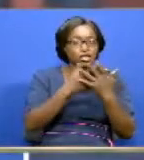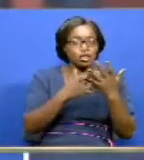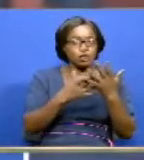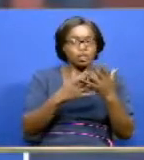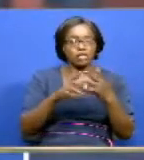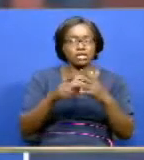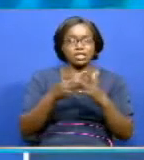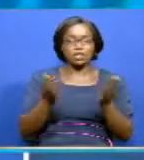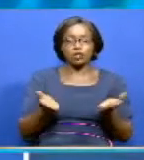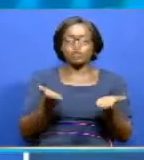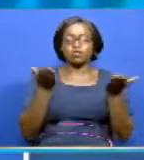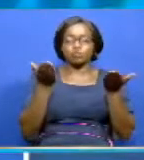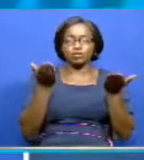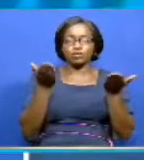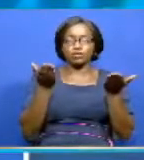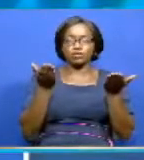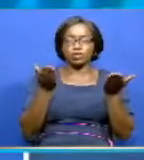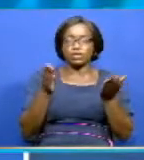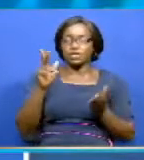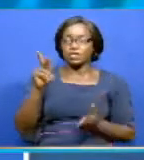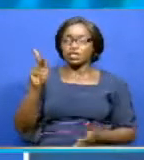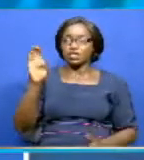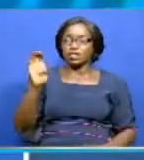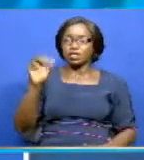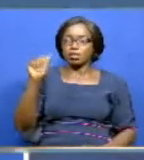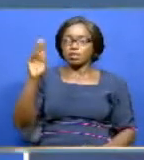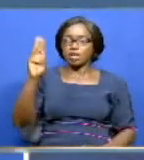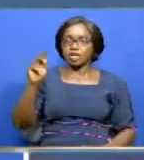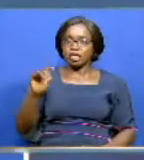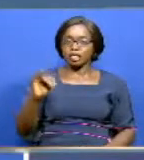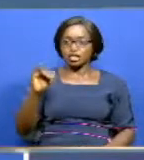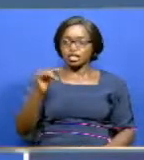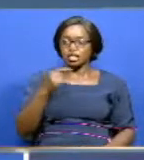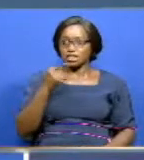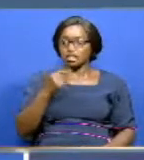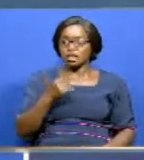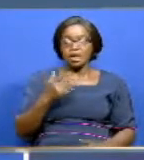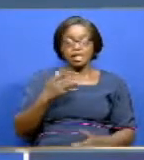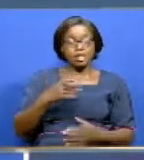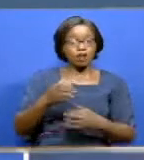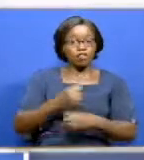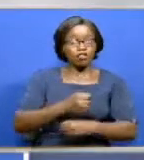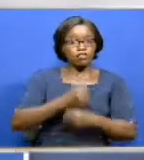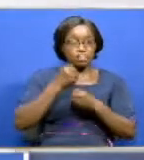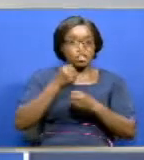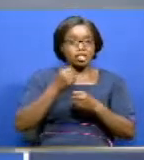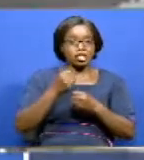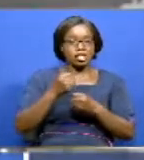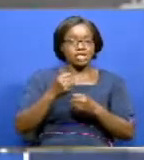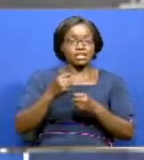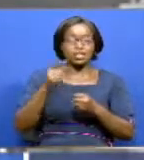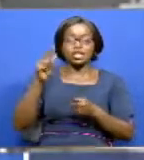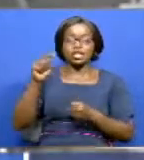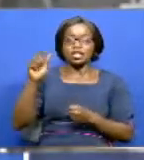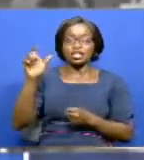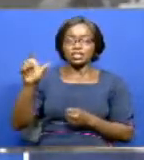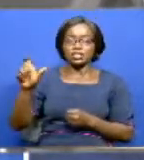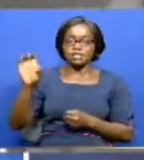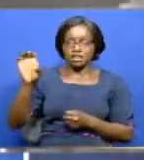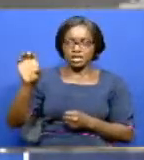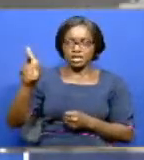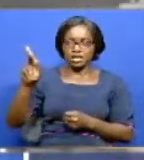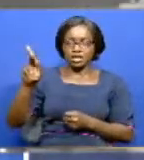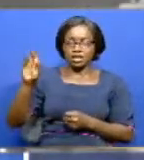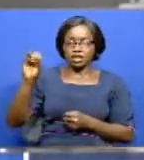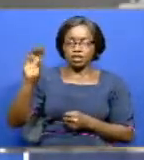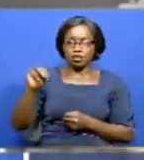imeanza kuimarika. Kibati alisema imani yao vile vile katika hatua ambayo kampuni ya Telkom imechukua inapigwa jeki